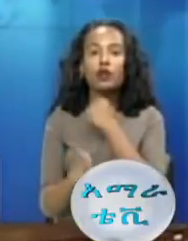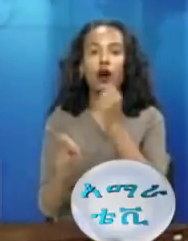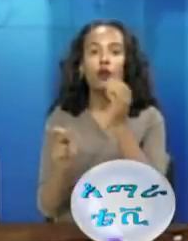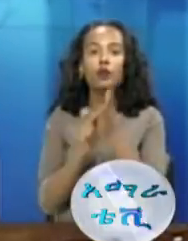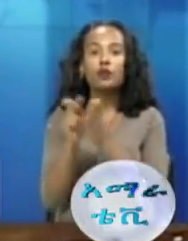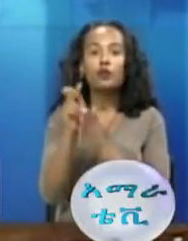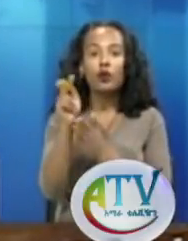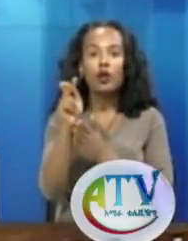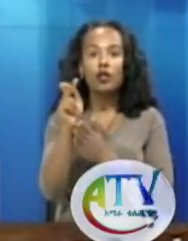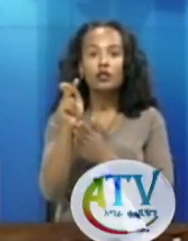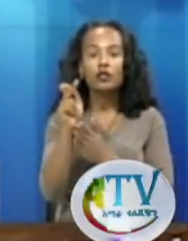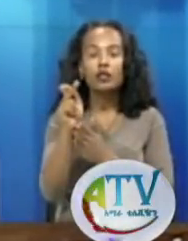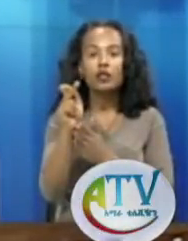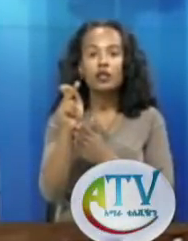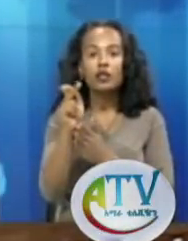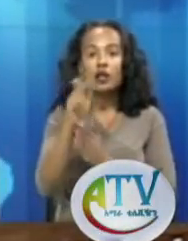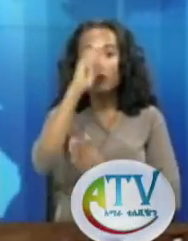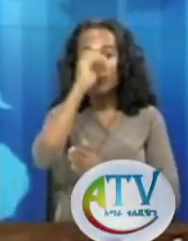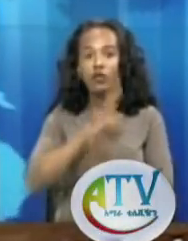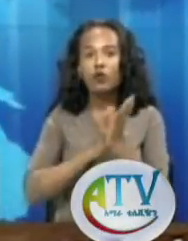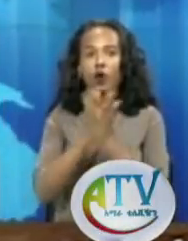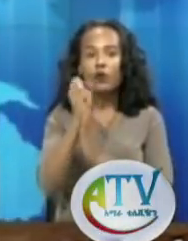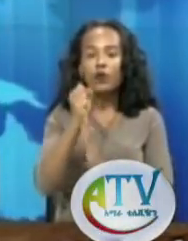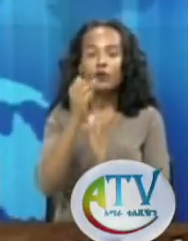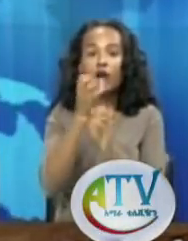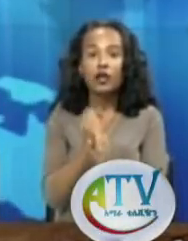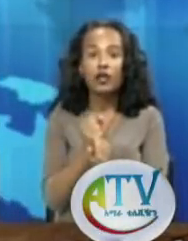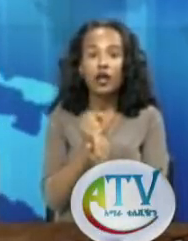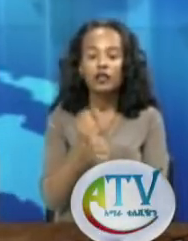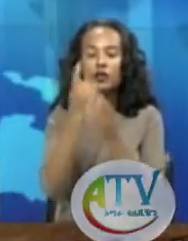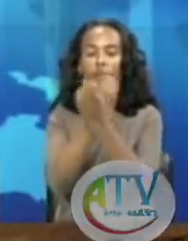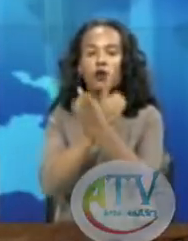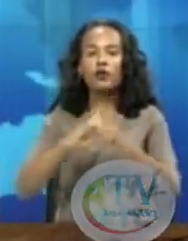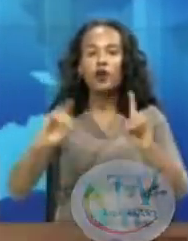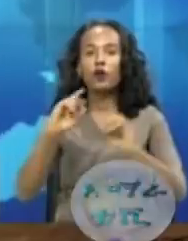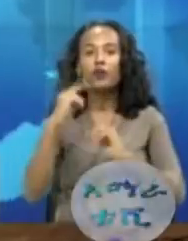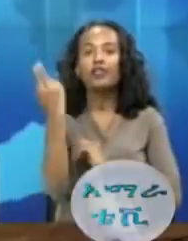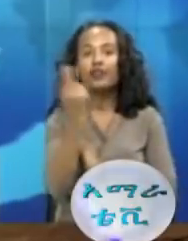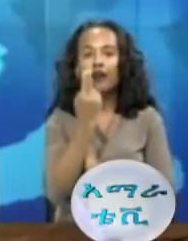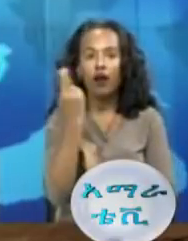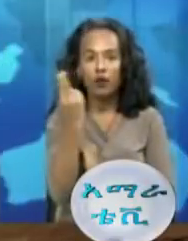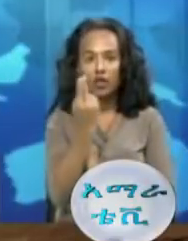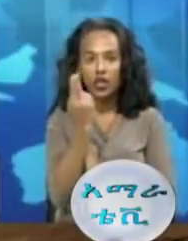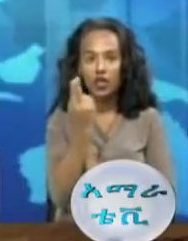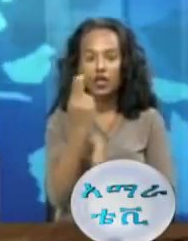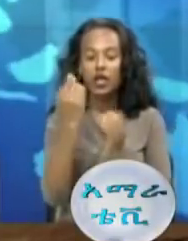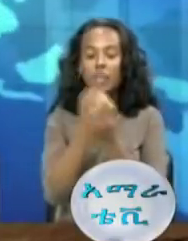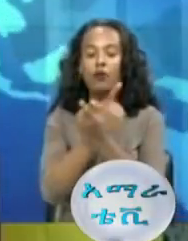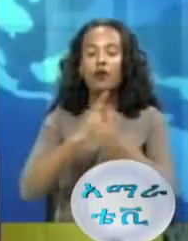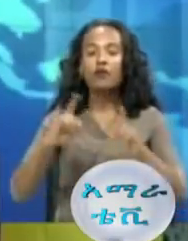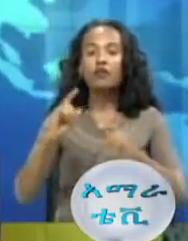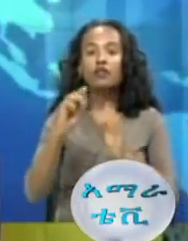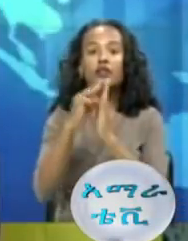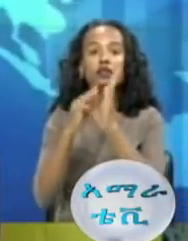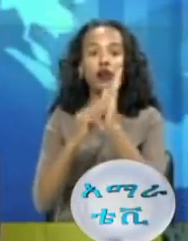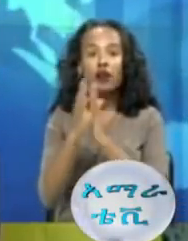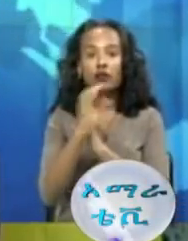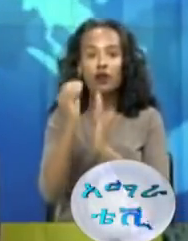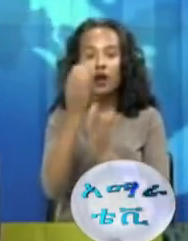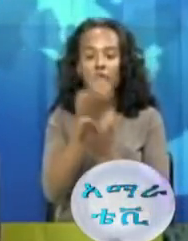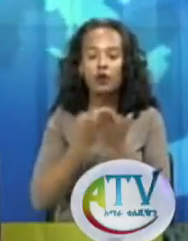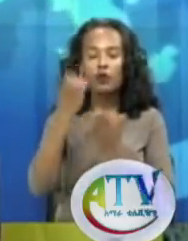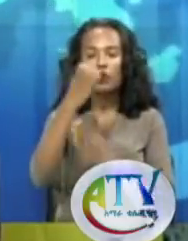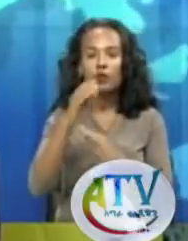በዲሞክራሲ በሰብአዊ መብት አያያዝ በፍትሃዊ ተጠቃሚነት በፍትህ ስርዓትና በኢኮኖሚ